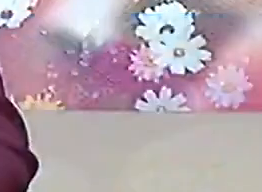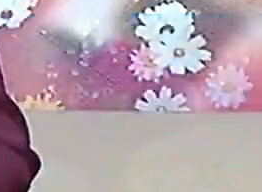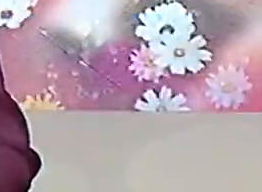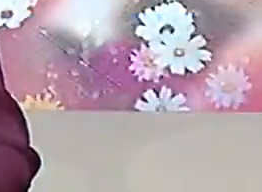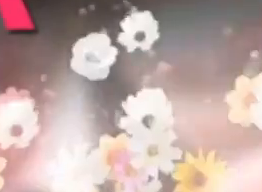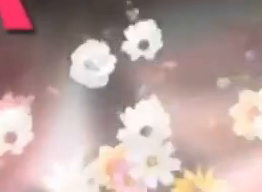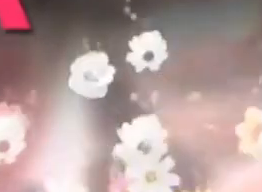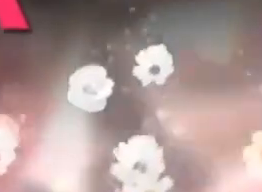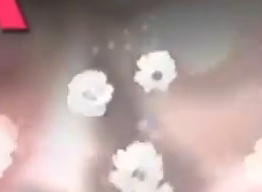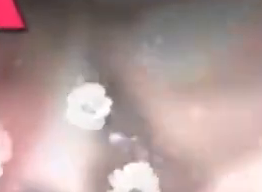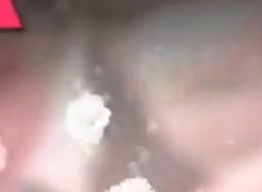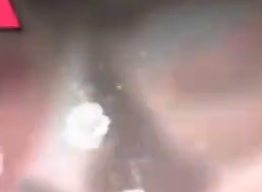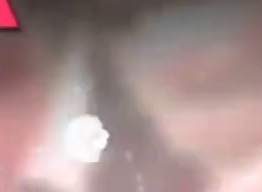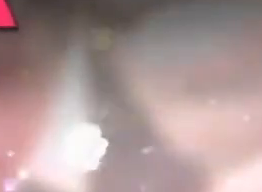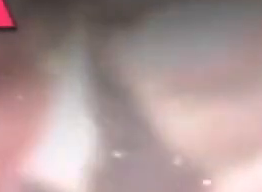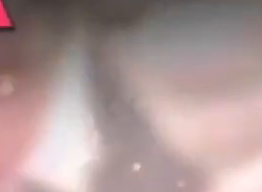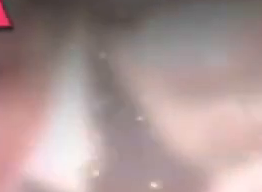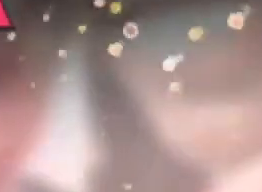bomba.